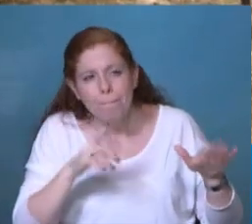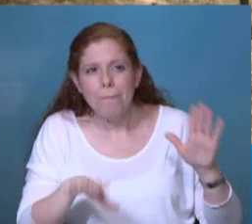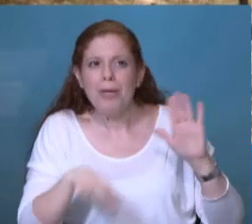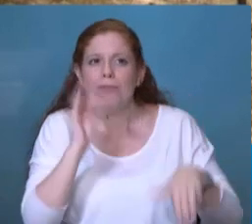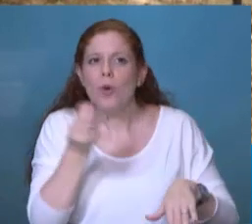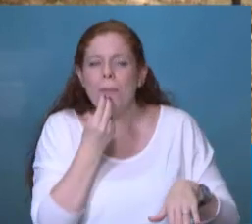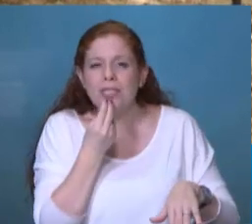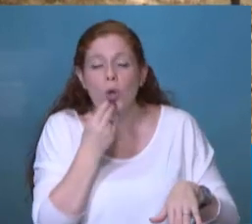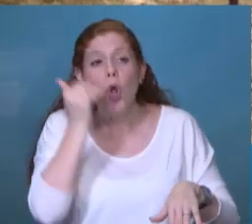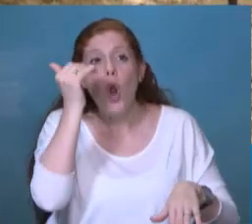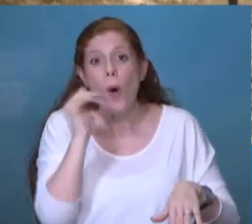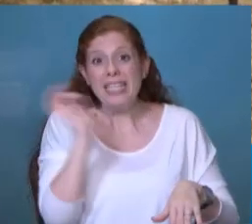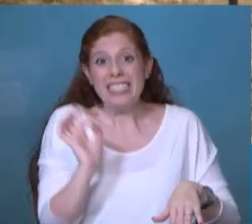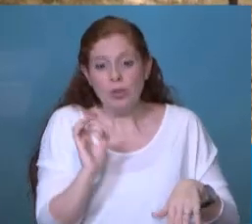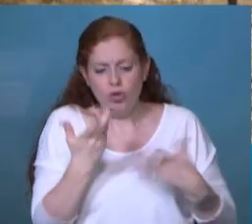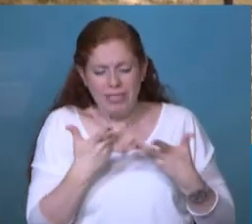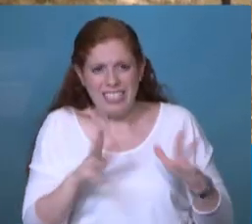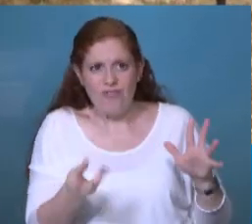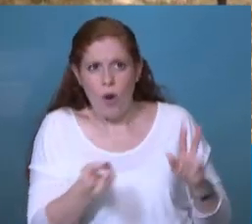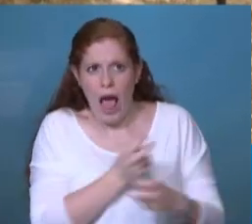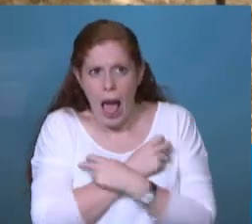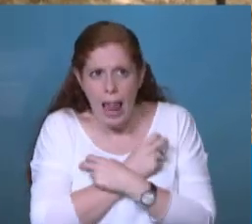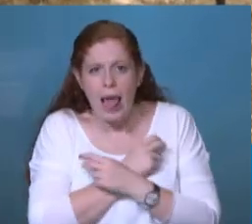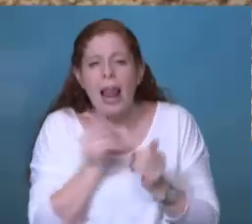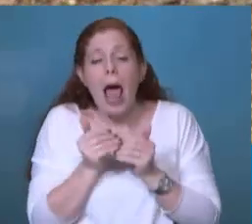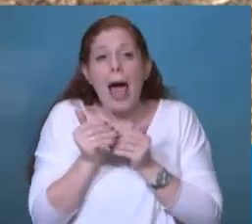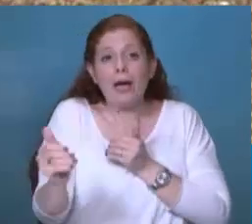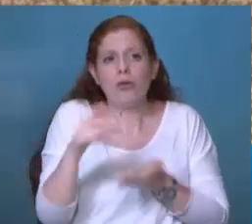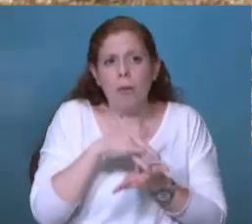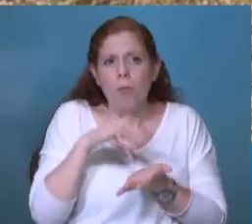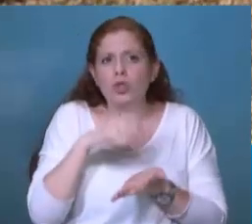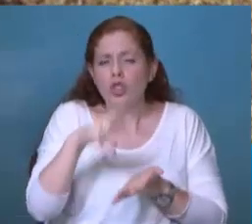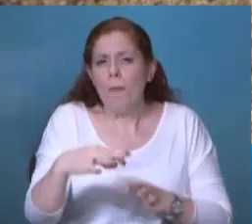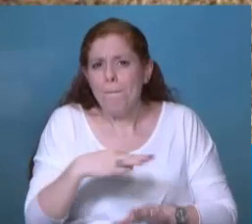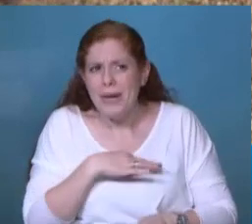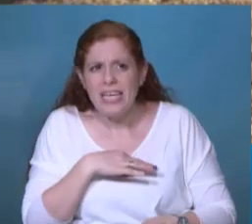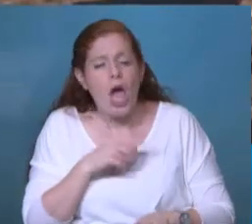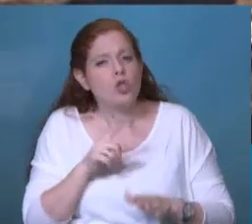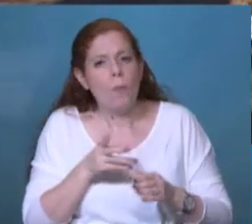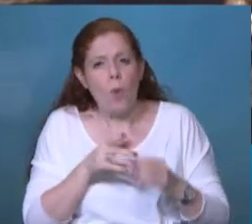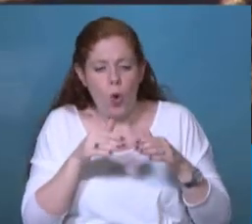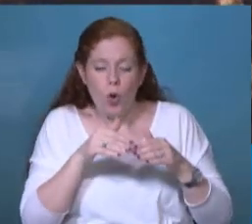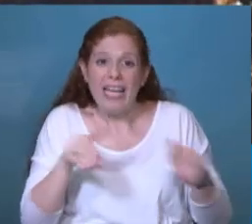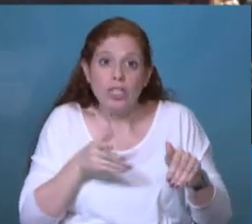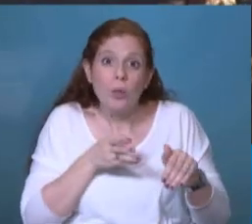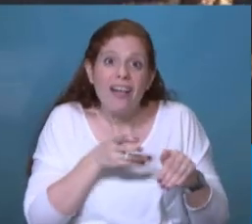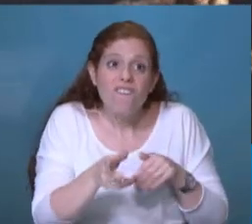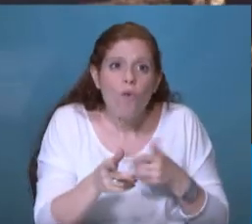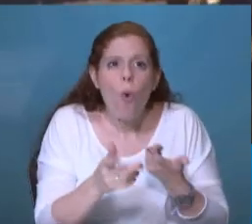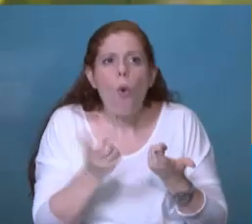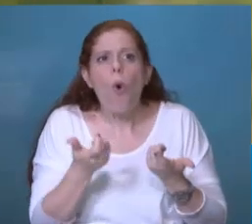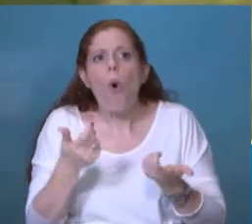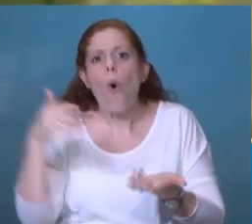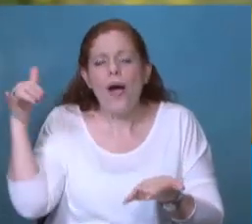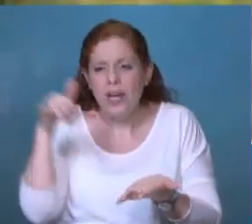הסיכוי שהם ייחשפו לרעל, להרחיק אותם ממקומות שבהם יש בהם פגיעה, שלא יחצו את הגבול או חס וחלילה ינחתו ליד